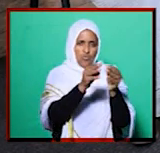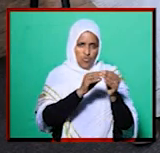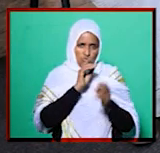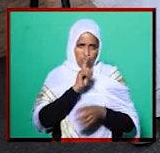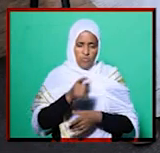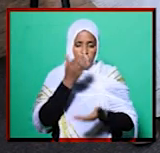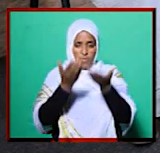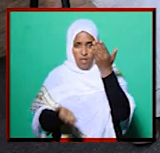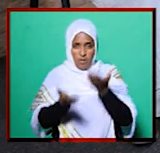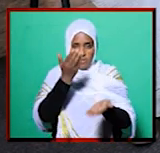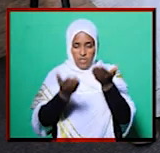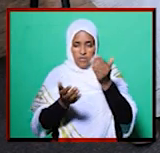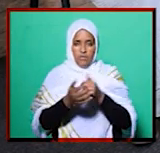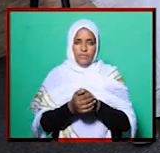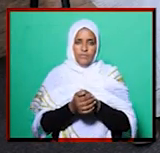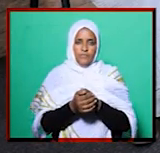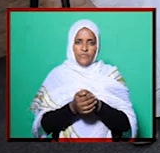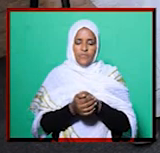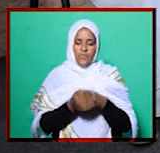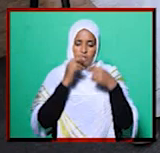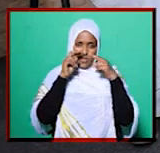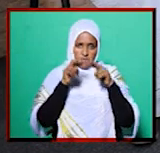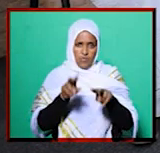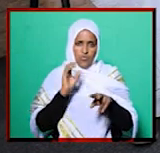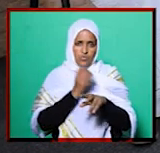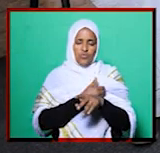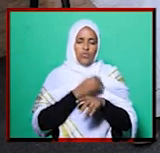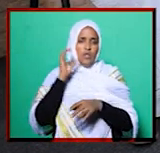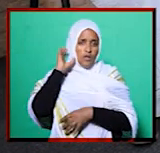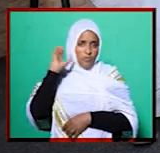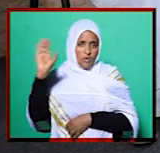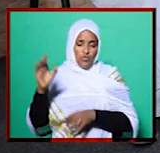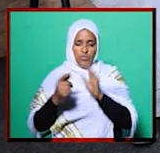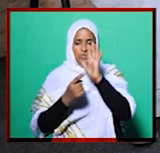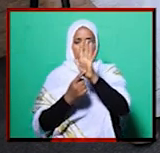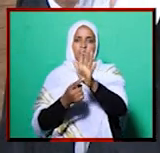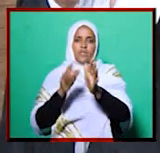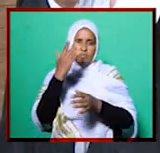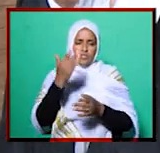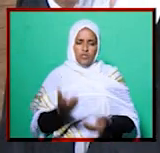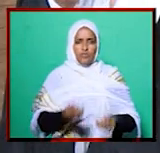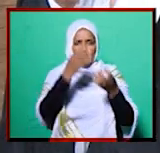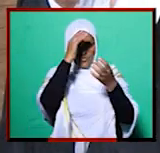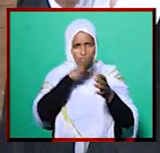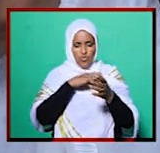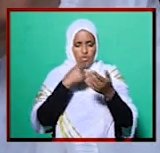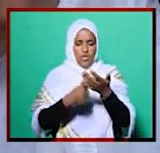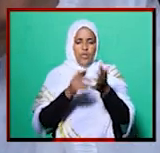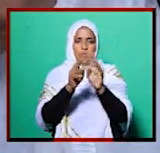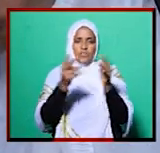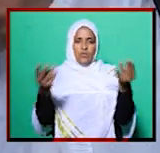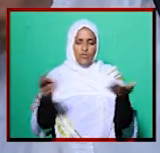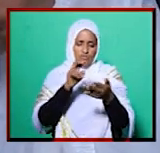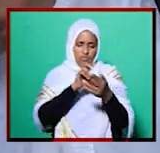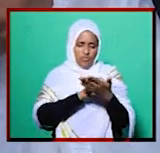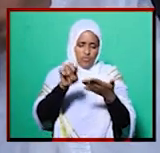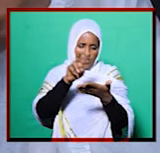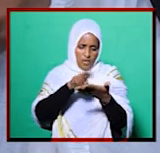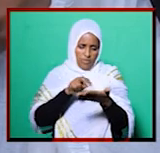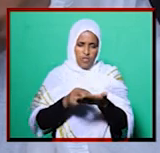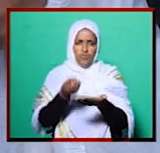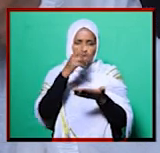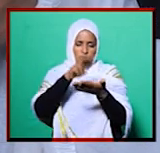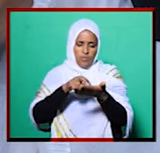ነው። ምናልባት ለተመልካቾቻችን ለአድማጮቻችን የሚታይ ይመስለኛል። ብዙ ሰው ይህን መጽሐፍ ቅዱስ ያነባል፣ ይህን